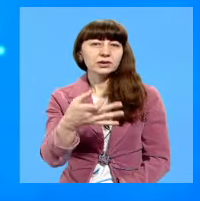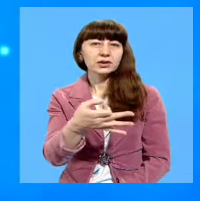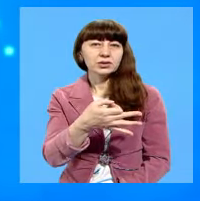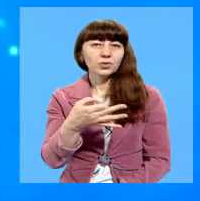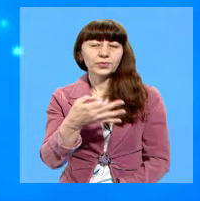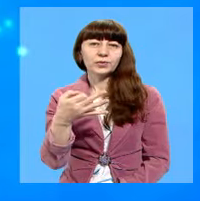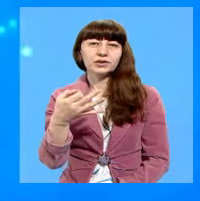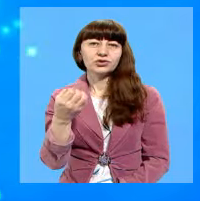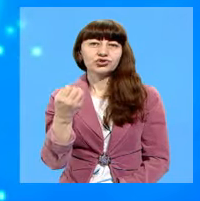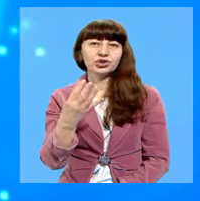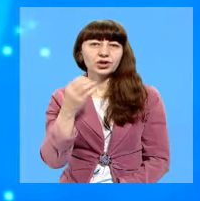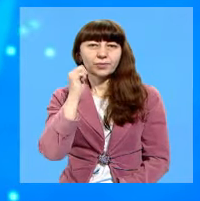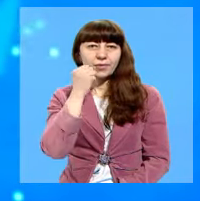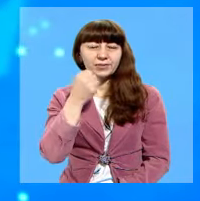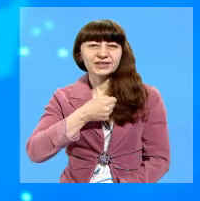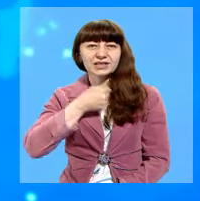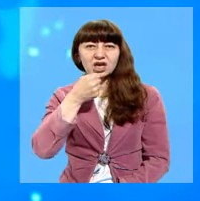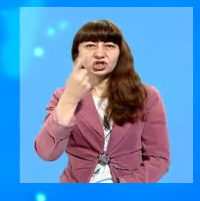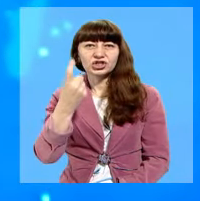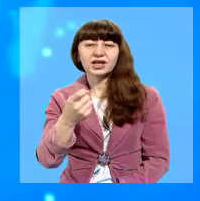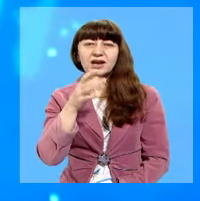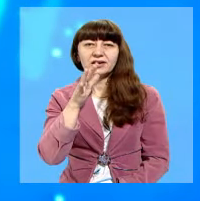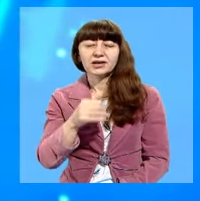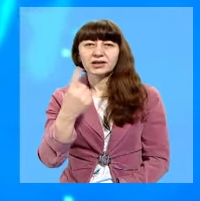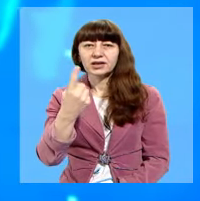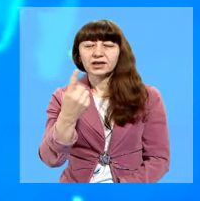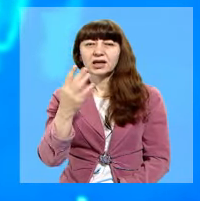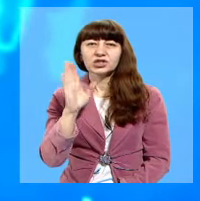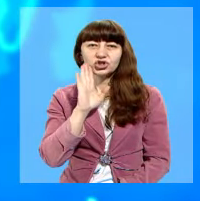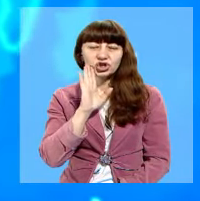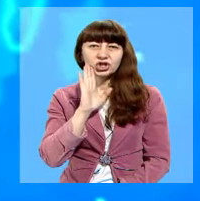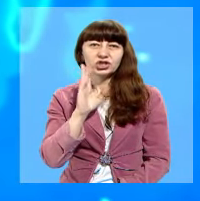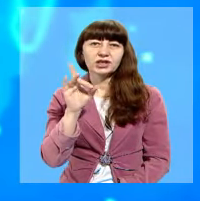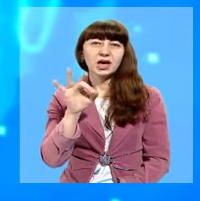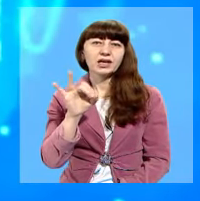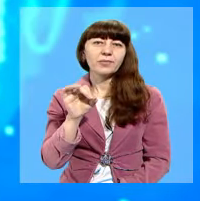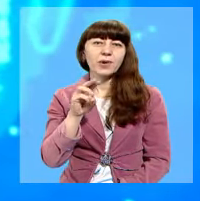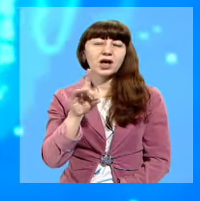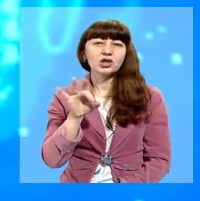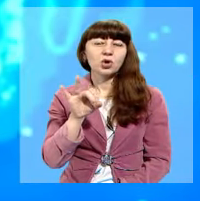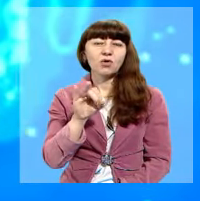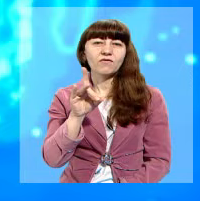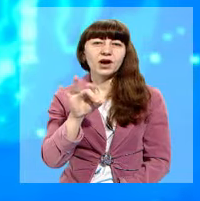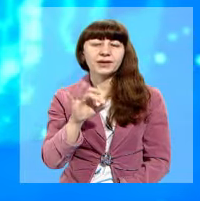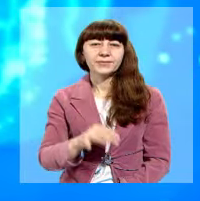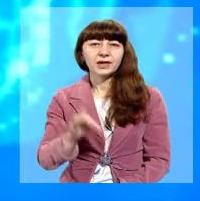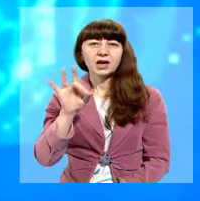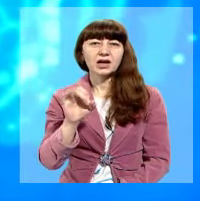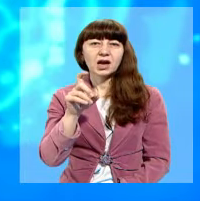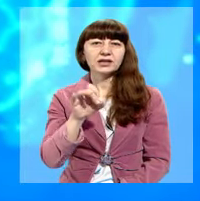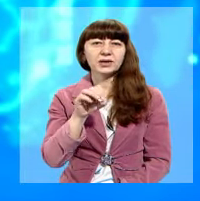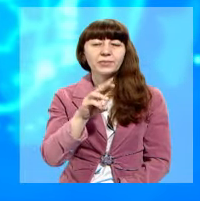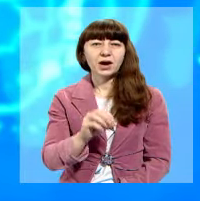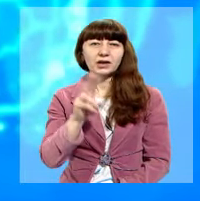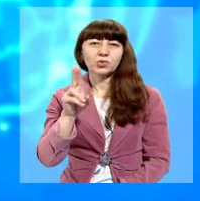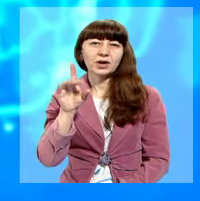асқан 14 әже бар. Солардың бірі Карима Әкімжанова. Халықаралық әйелдер күнінде өңір басшысы Құмар Ақсақалов көнекөз